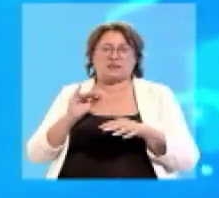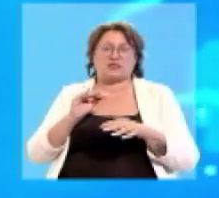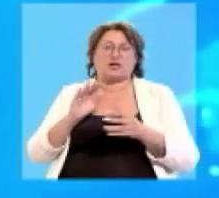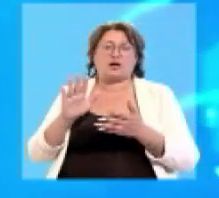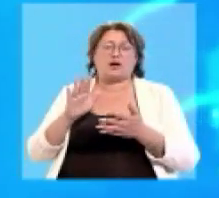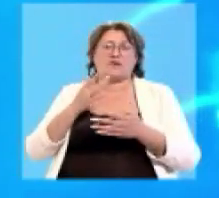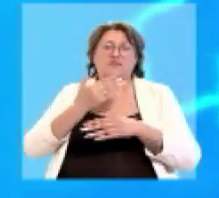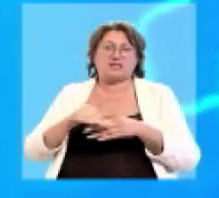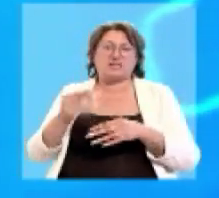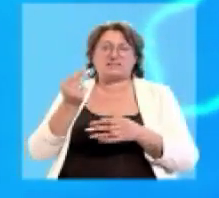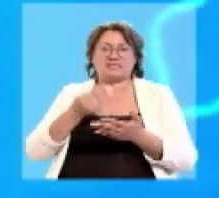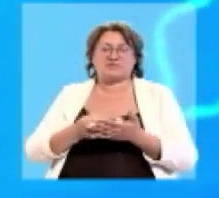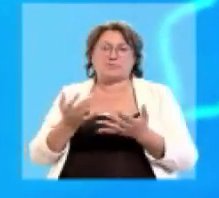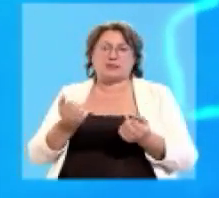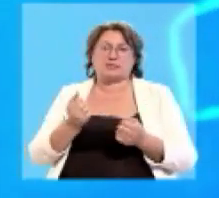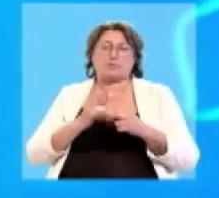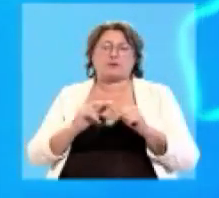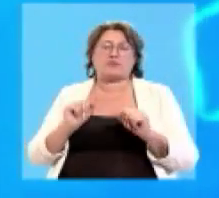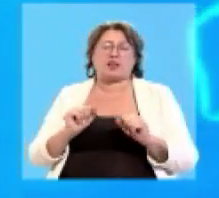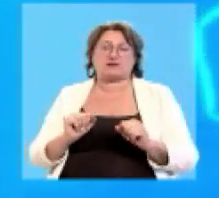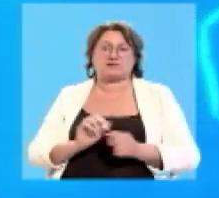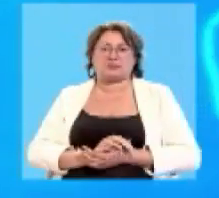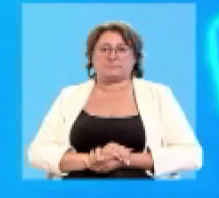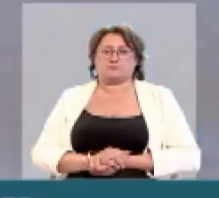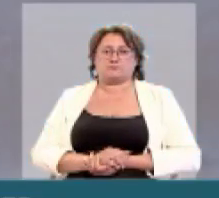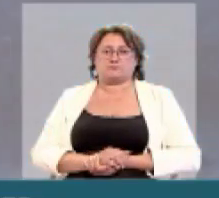алу шараларын қыс мезгілінен қолға алу қарастырылып жатыр.